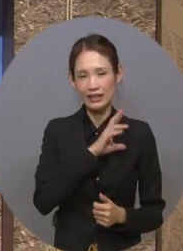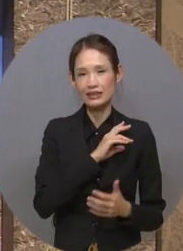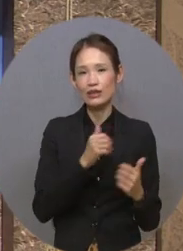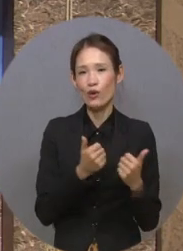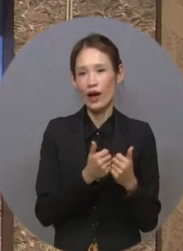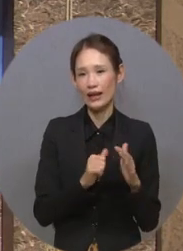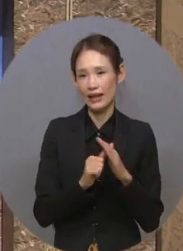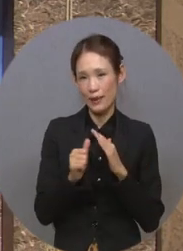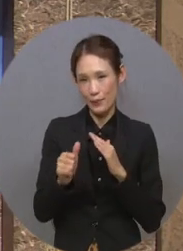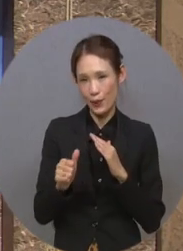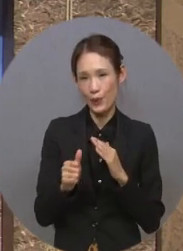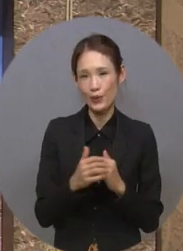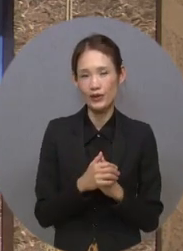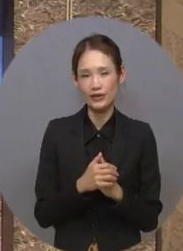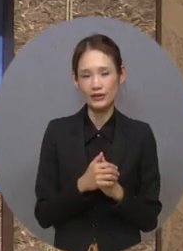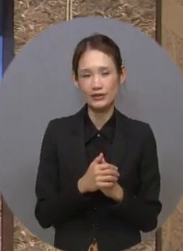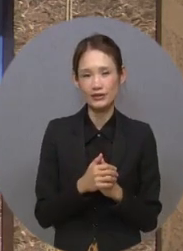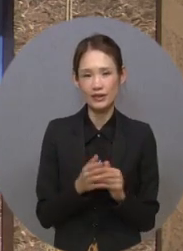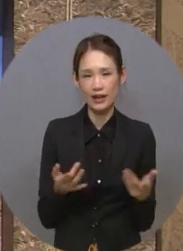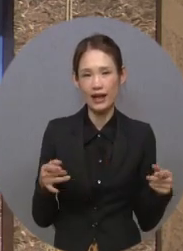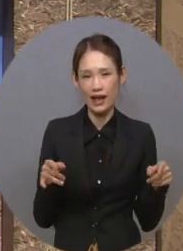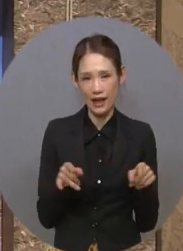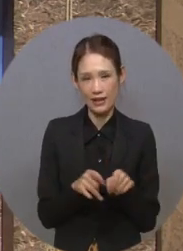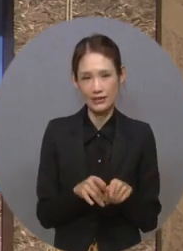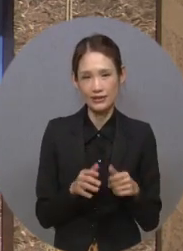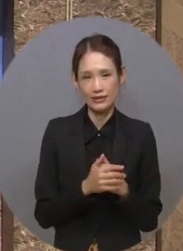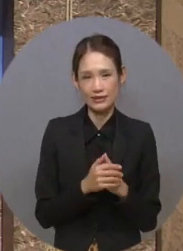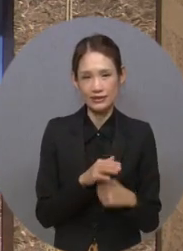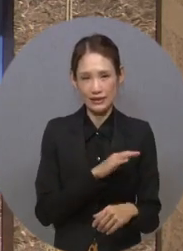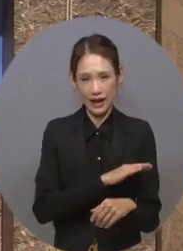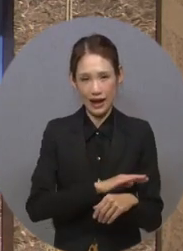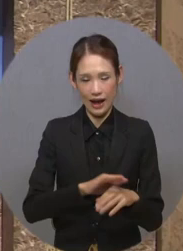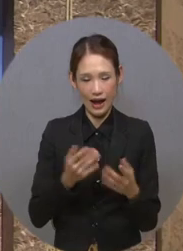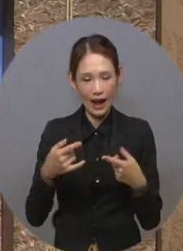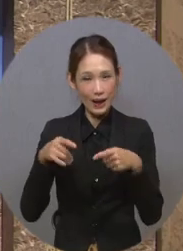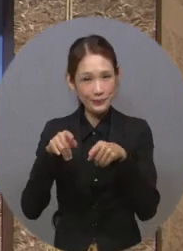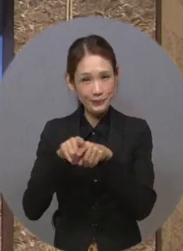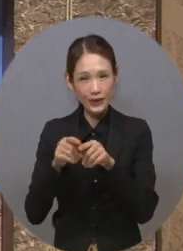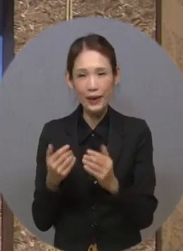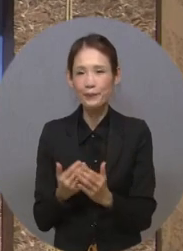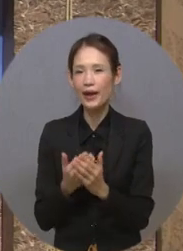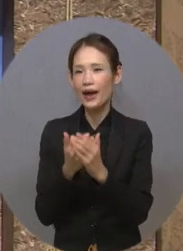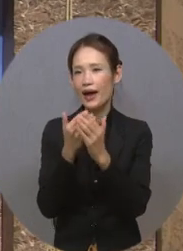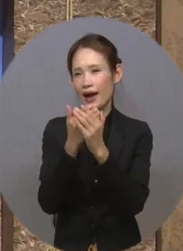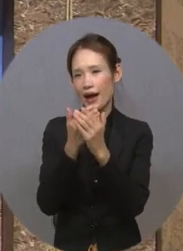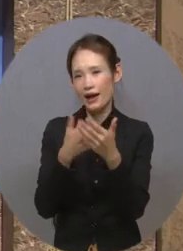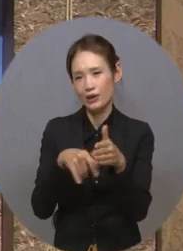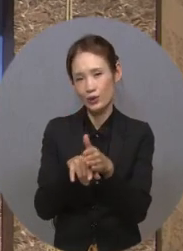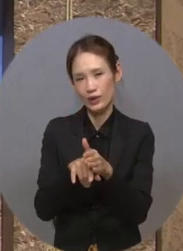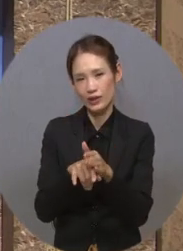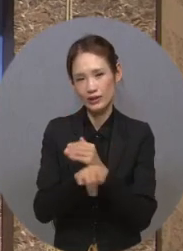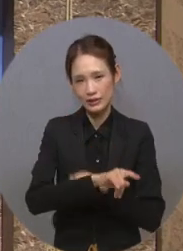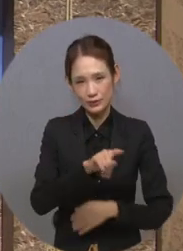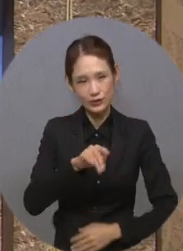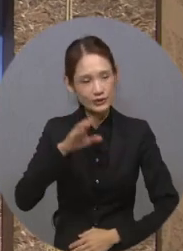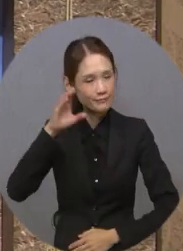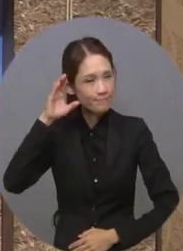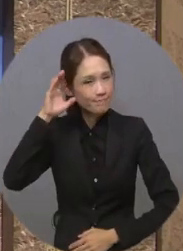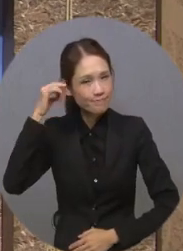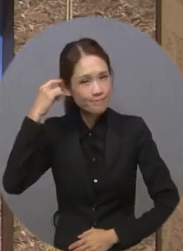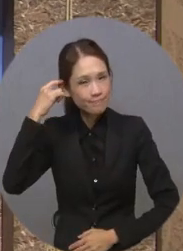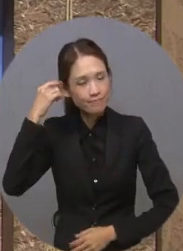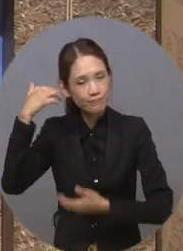사람으로서 또 그분들과 같이 의회를 잘 상생 발전시키려면 그분의 의견들을 자주